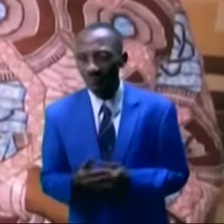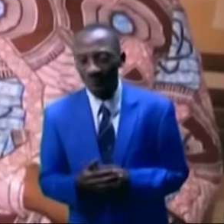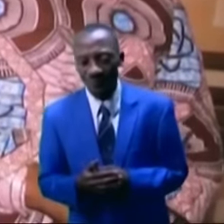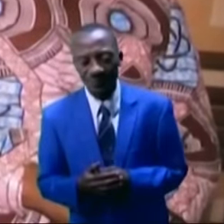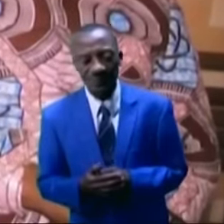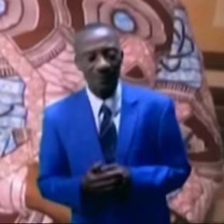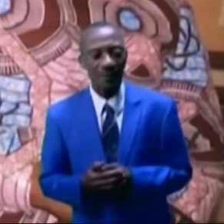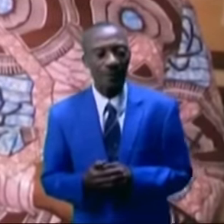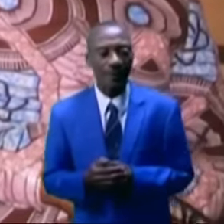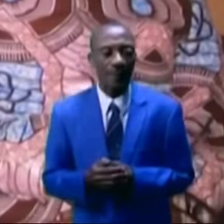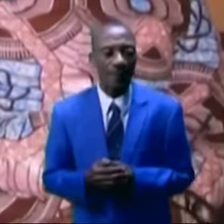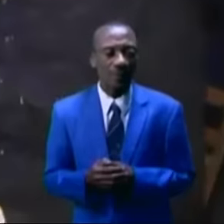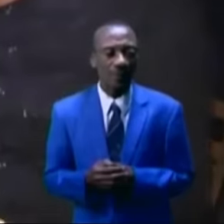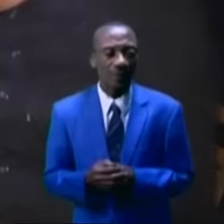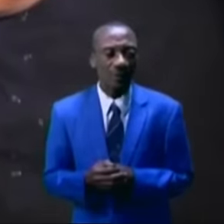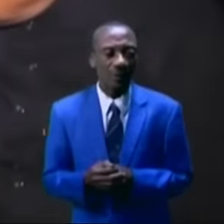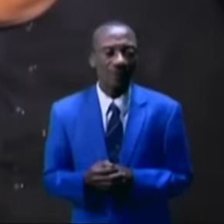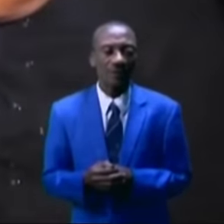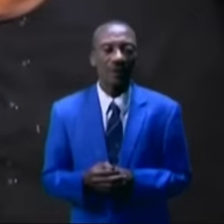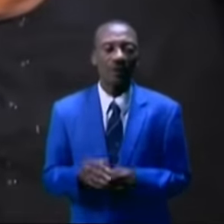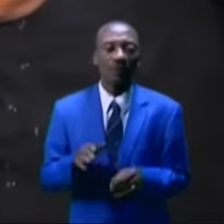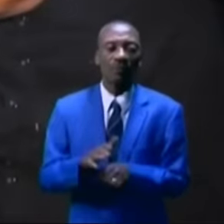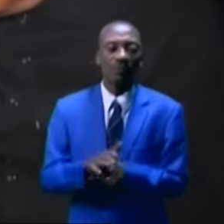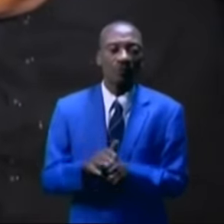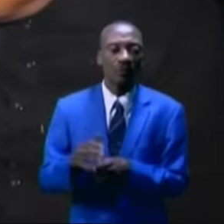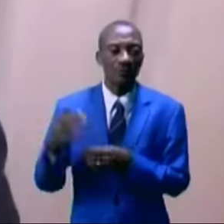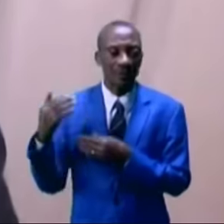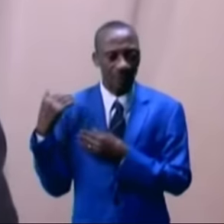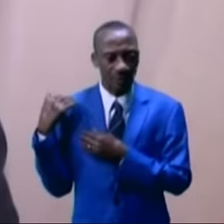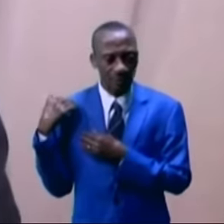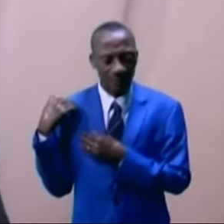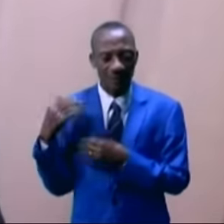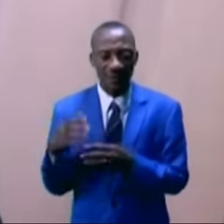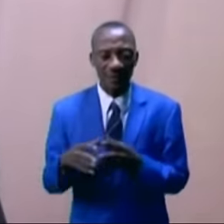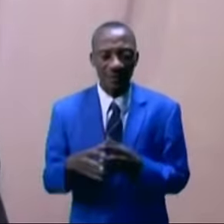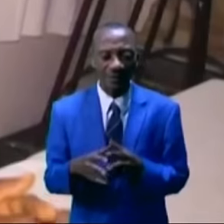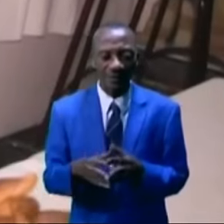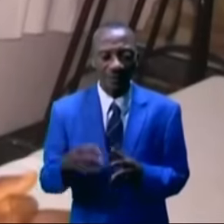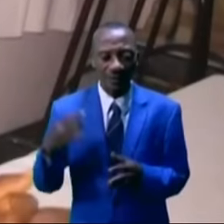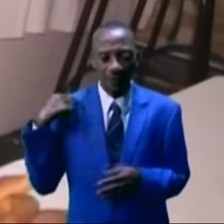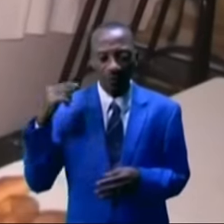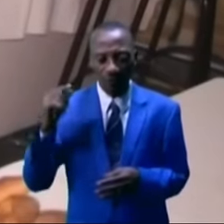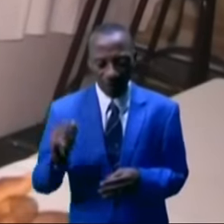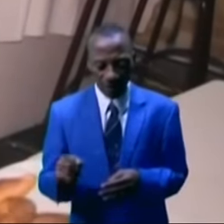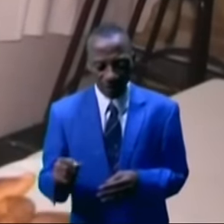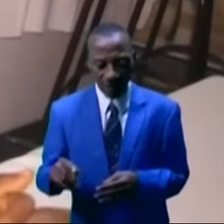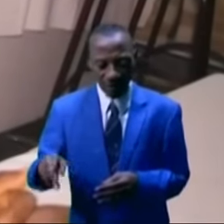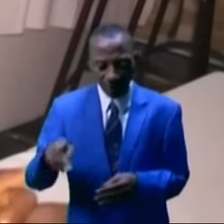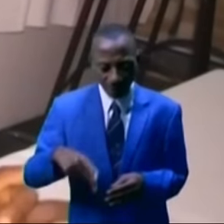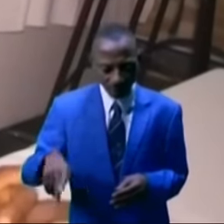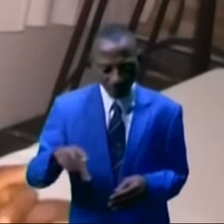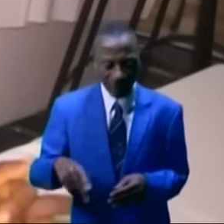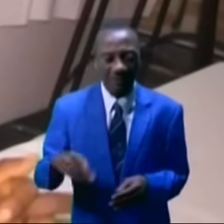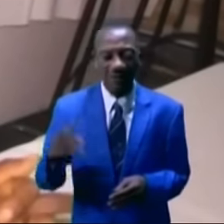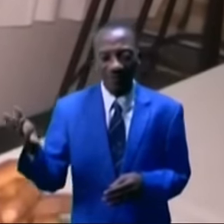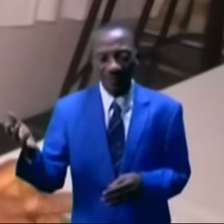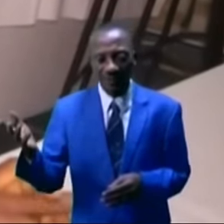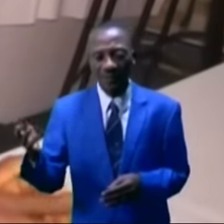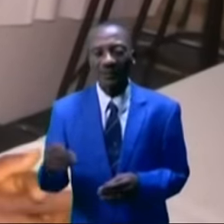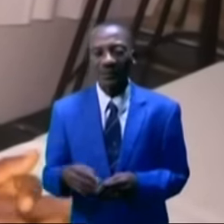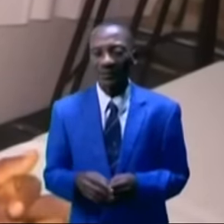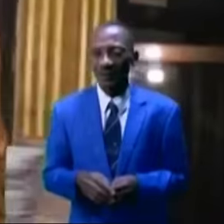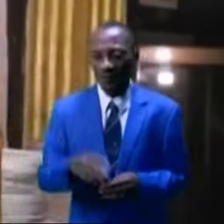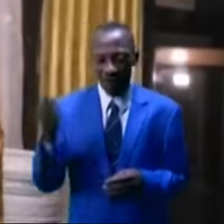nationaux, mandataires publics, les notables du territoire de Kazumba et le gouverneur Joseph Moïse Kamboulou. Dans ce